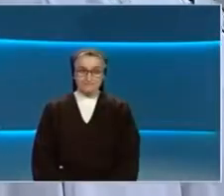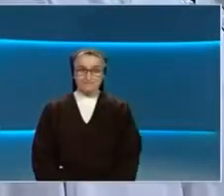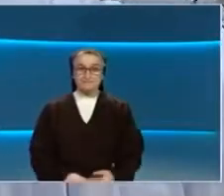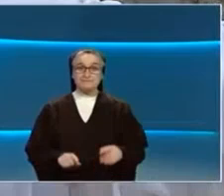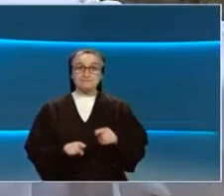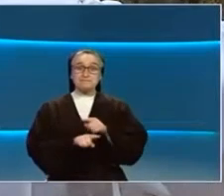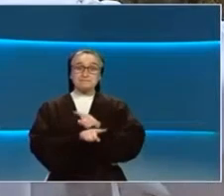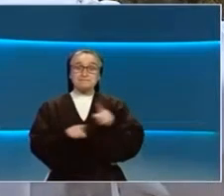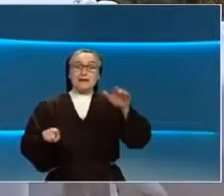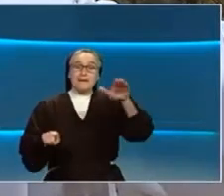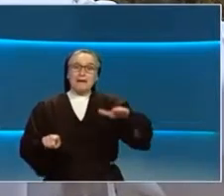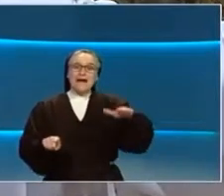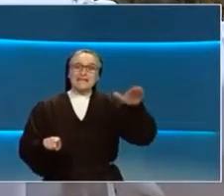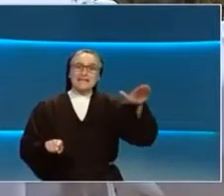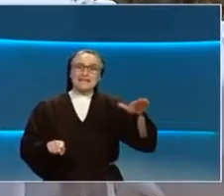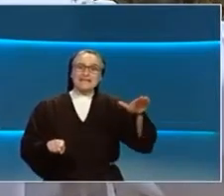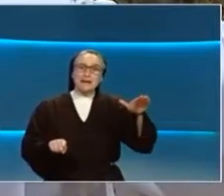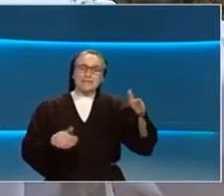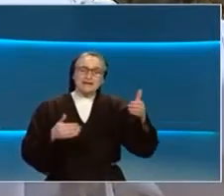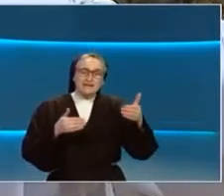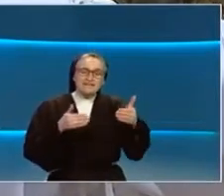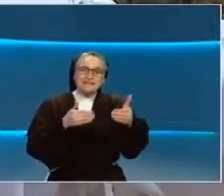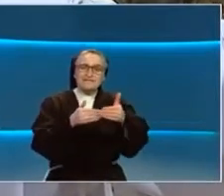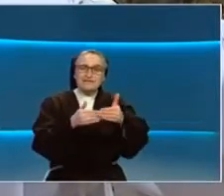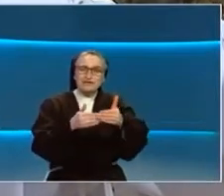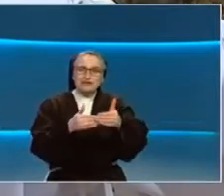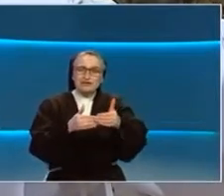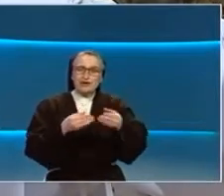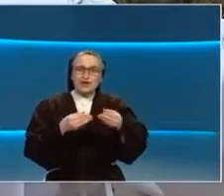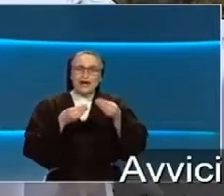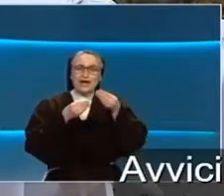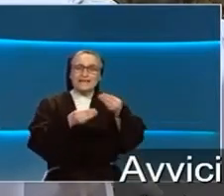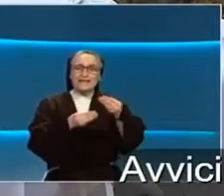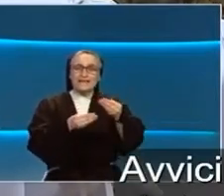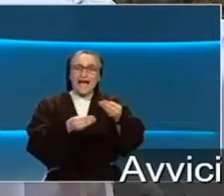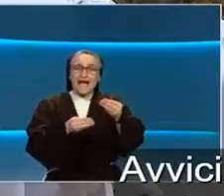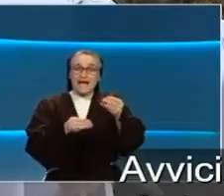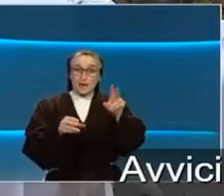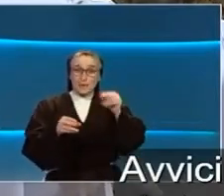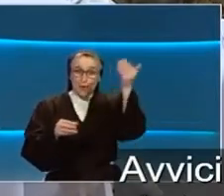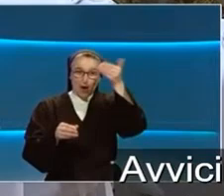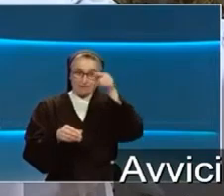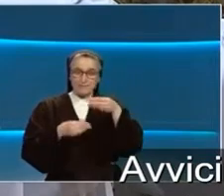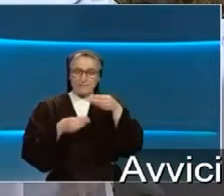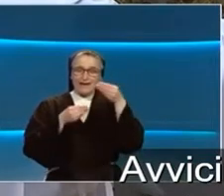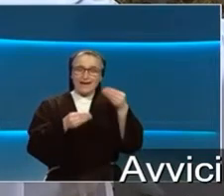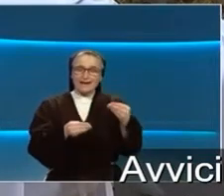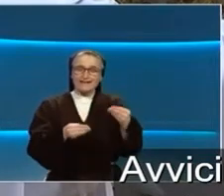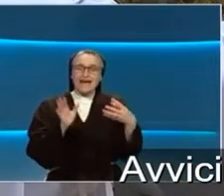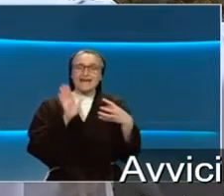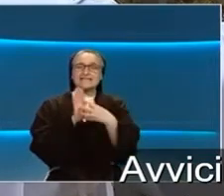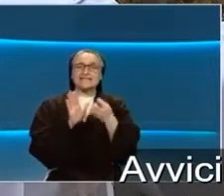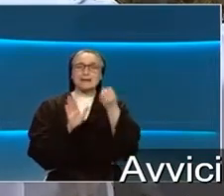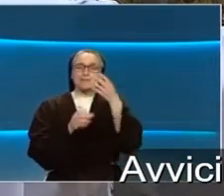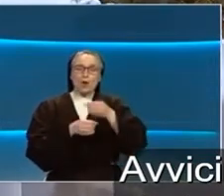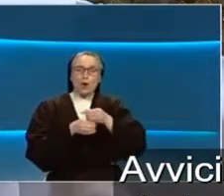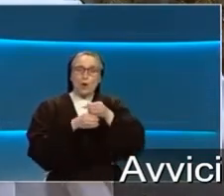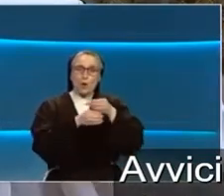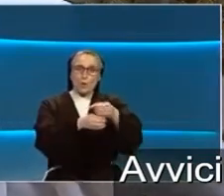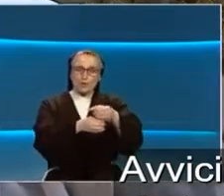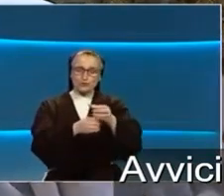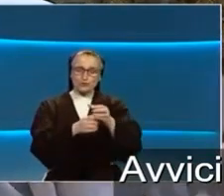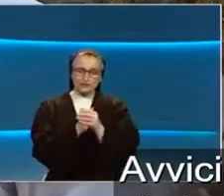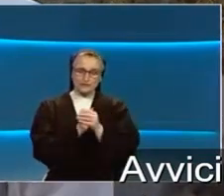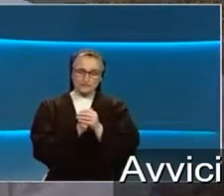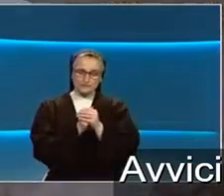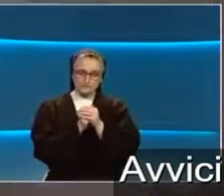Avvicinatevi, padrini e madrine, per consegnare ai neofiti il simbolo della luce.